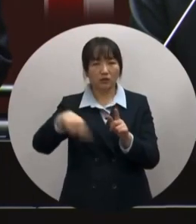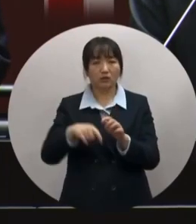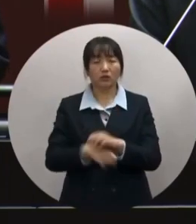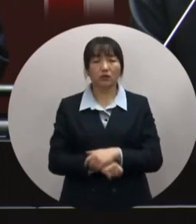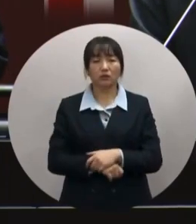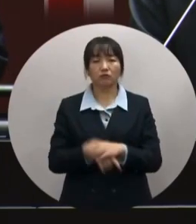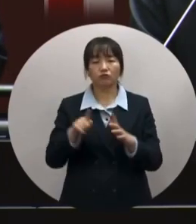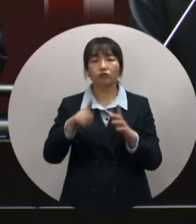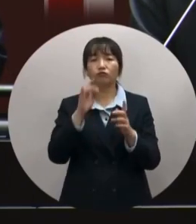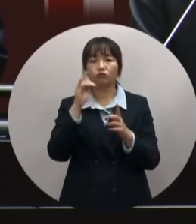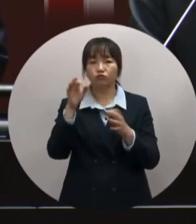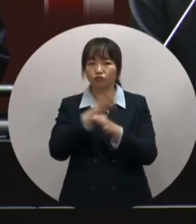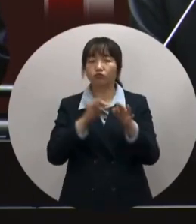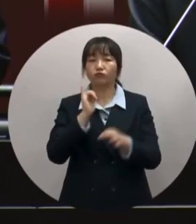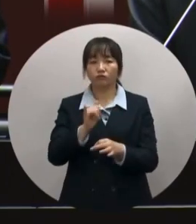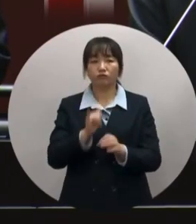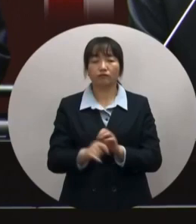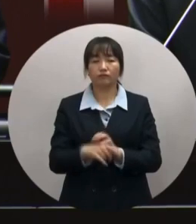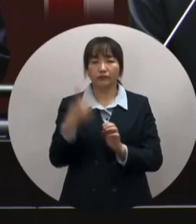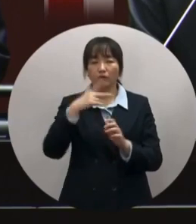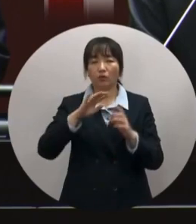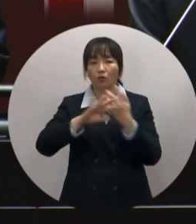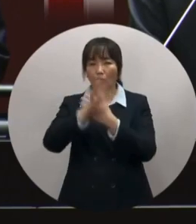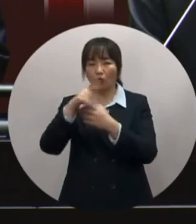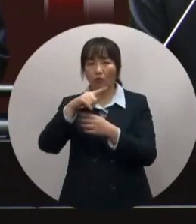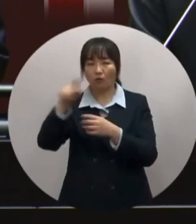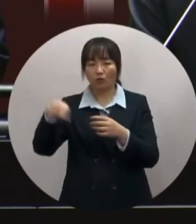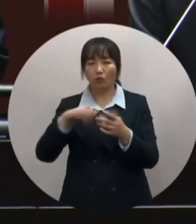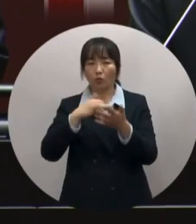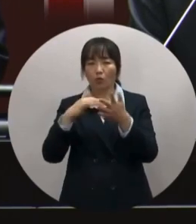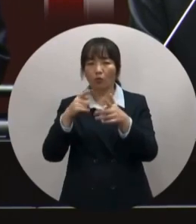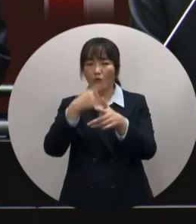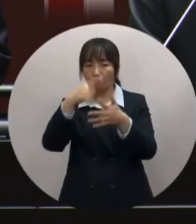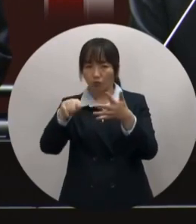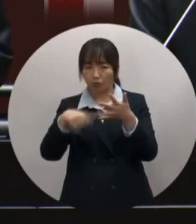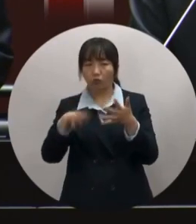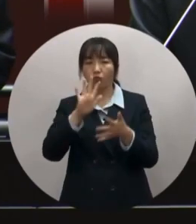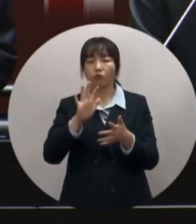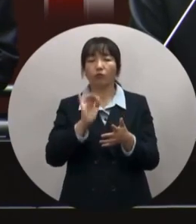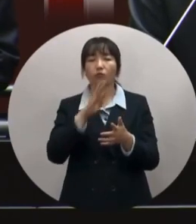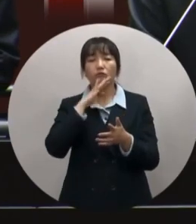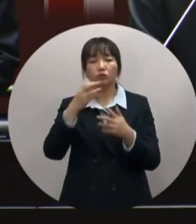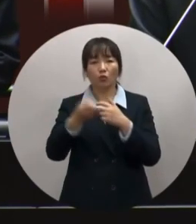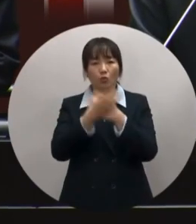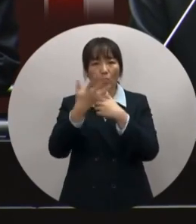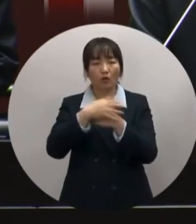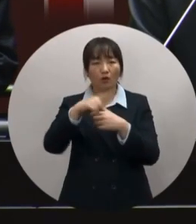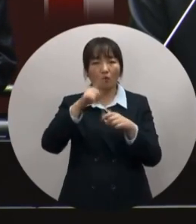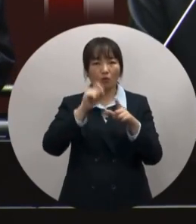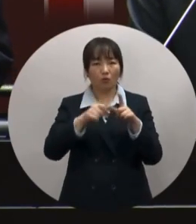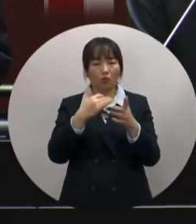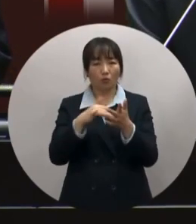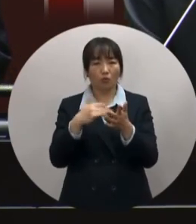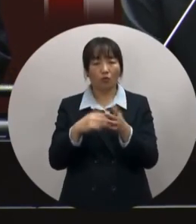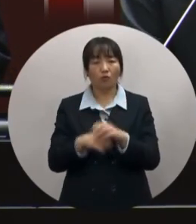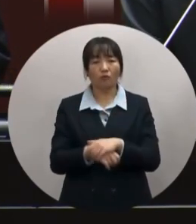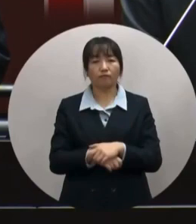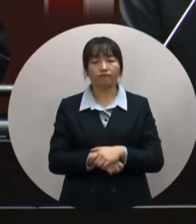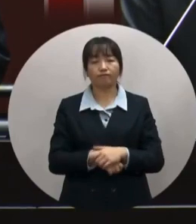情況還不錯甚至在國際上是都名列前茅甚至華航還少有一點這個